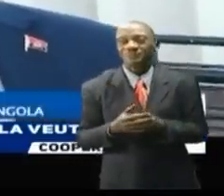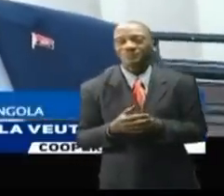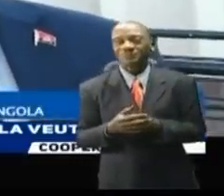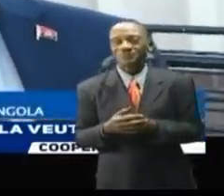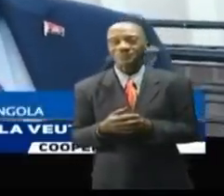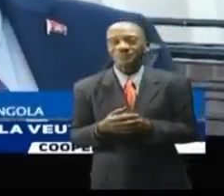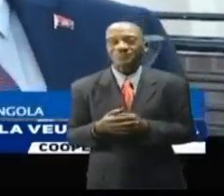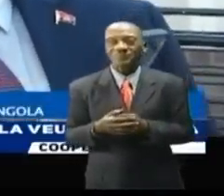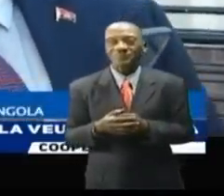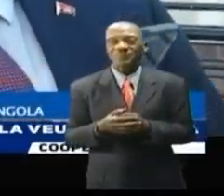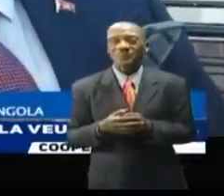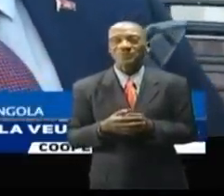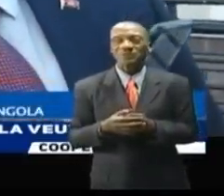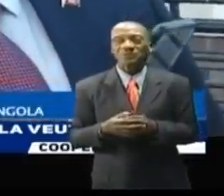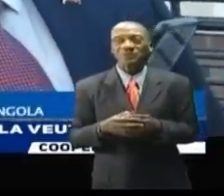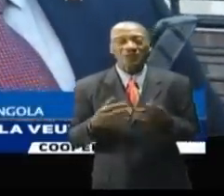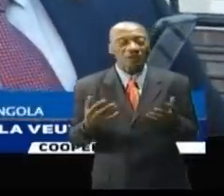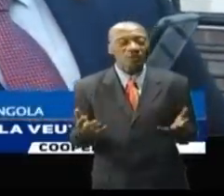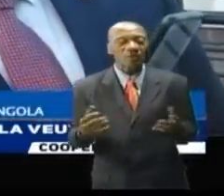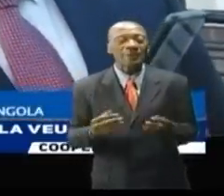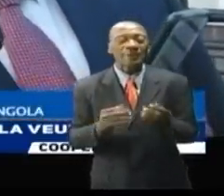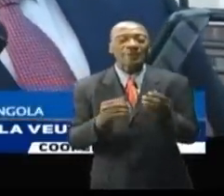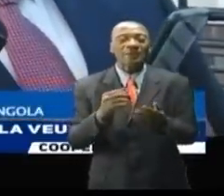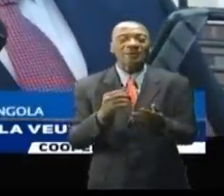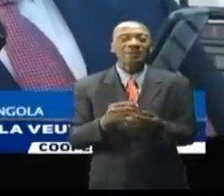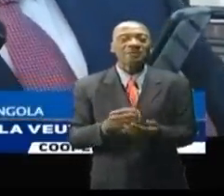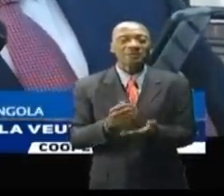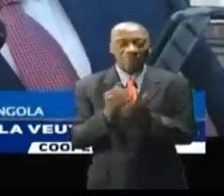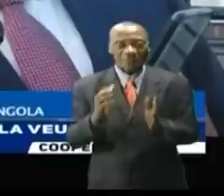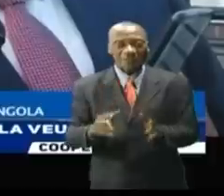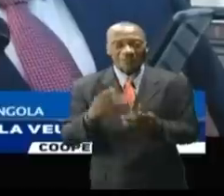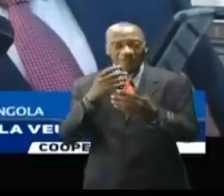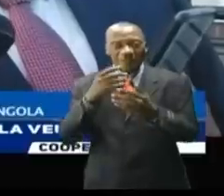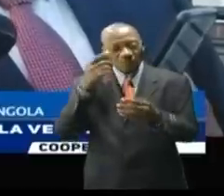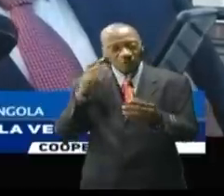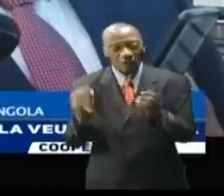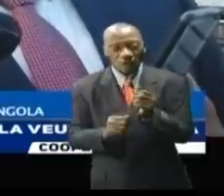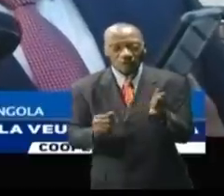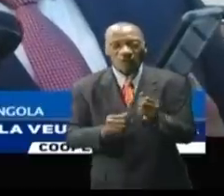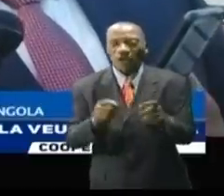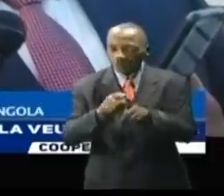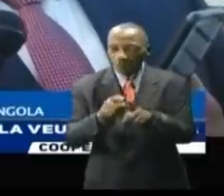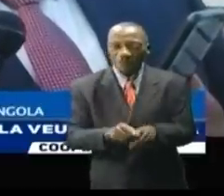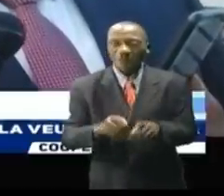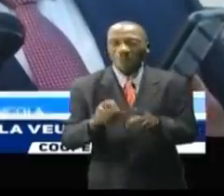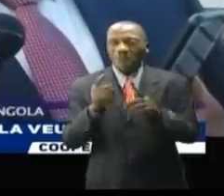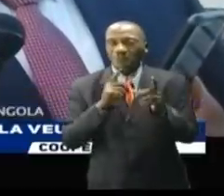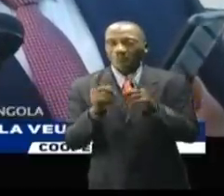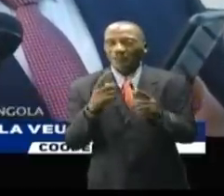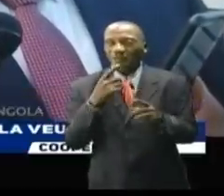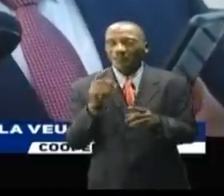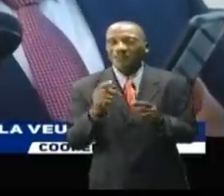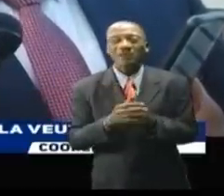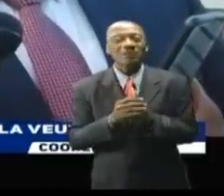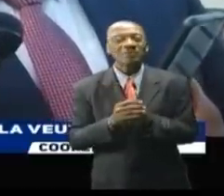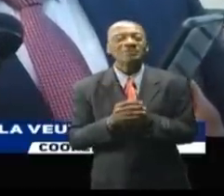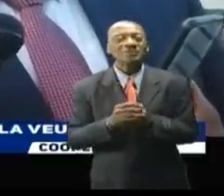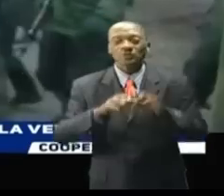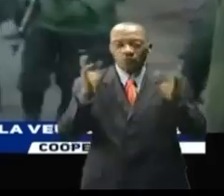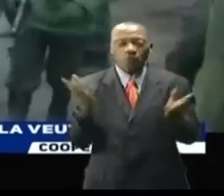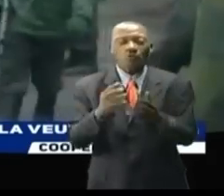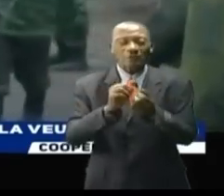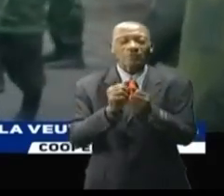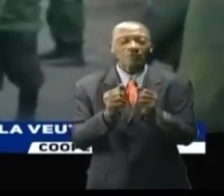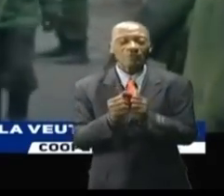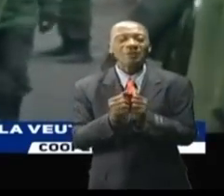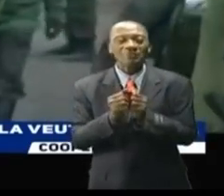être médium, comme dit le mot, donc au milieu. Et le médiateur écoute toutes